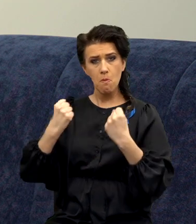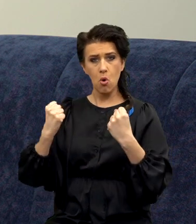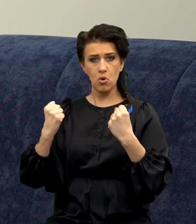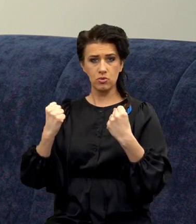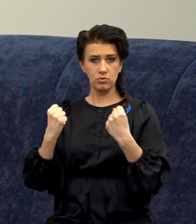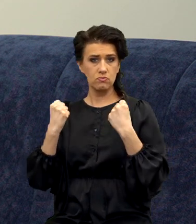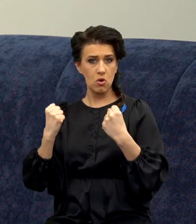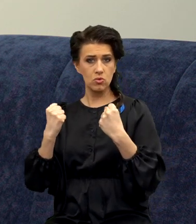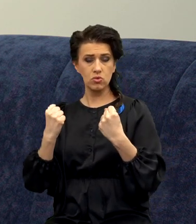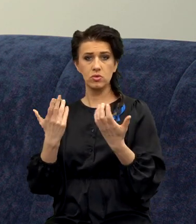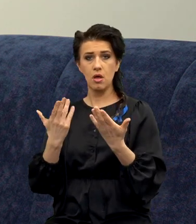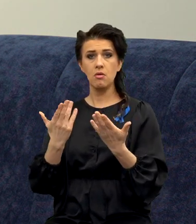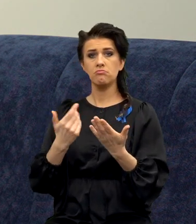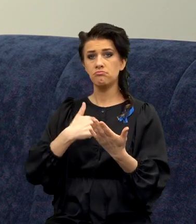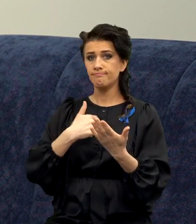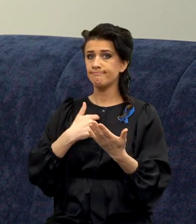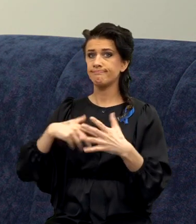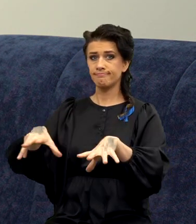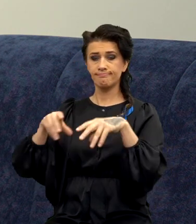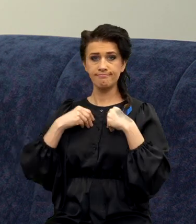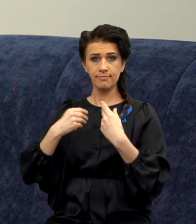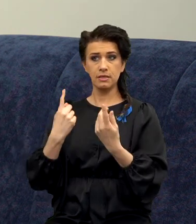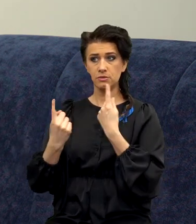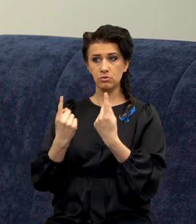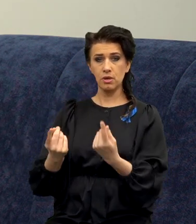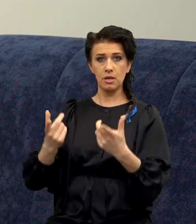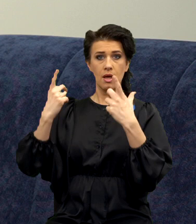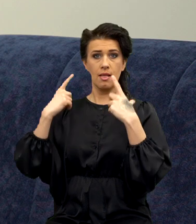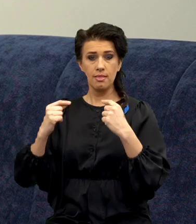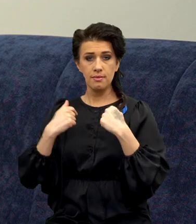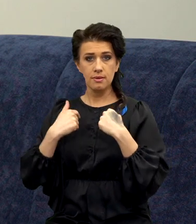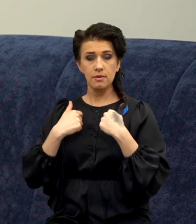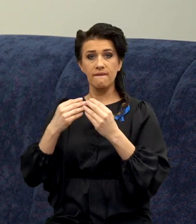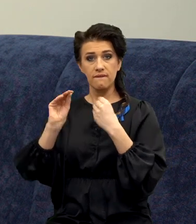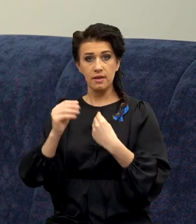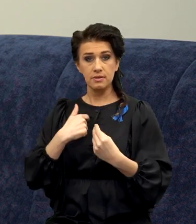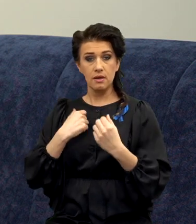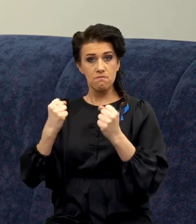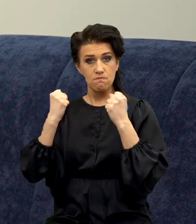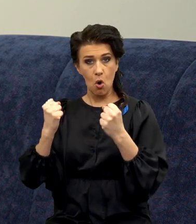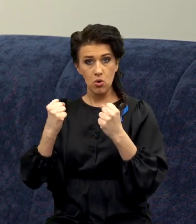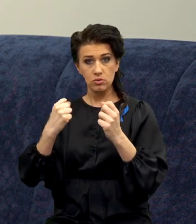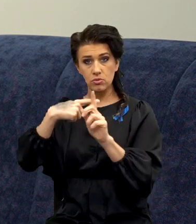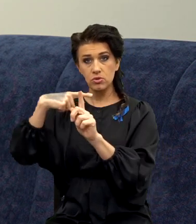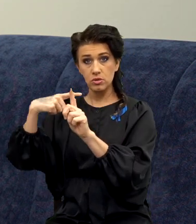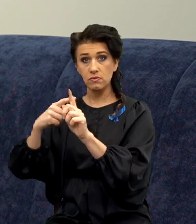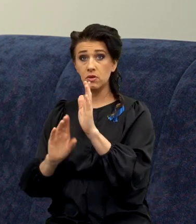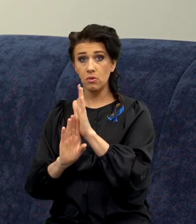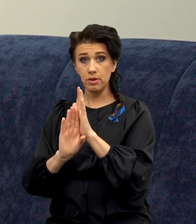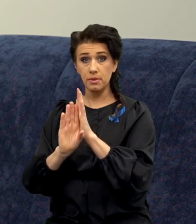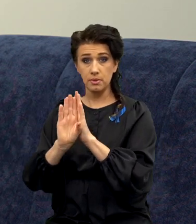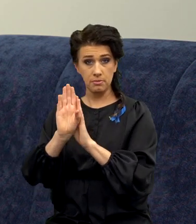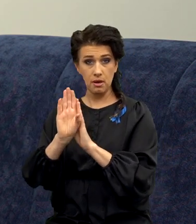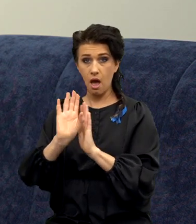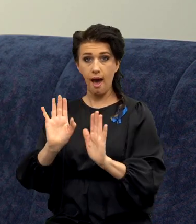ta sytuacja traumatyczna nas zastaje. Im więcej zasobów, tym można by powiedzieć, że potencjał do tego, żeby